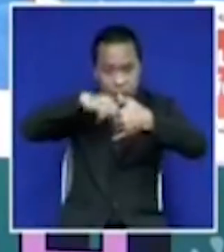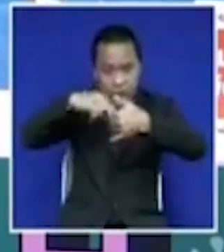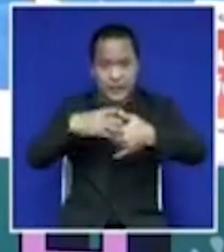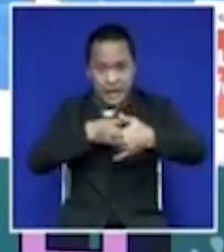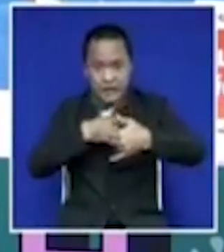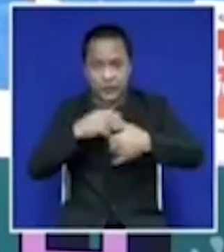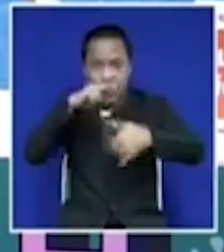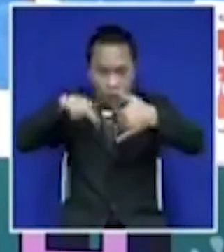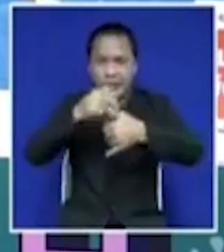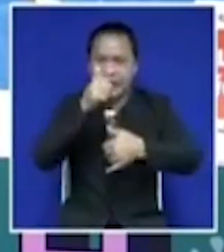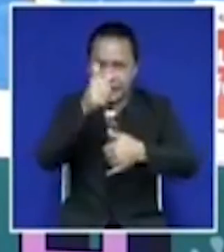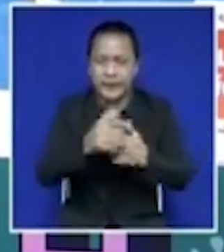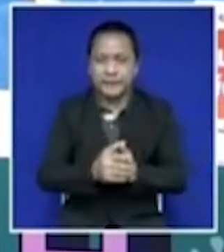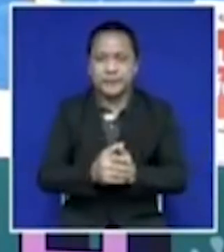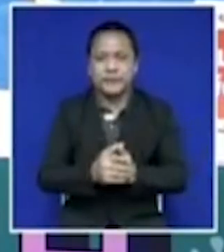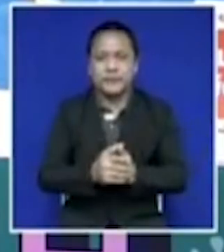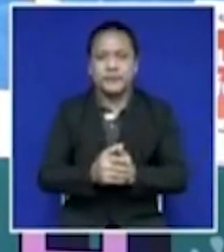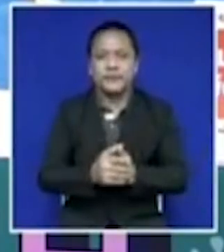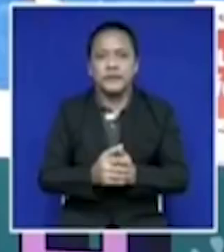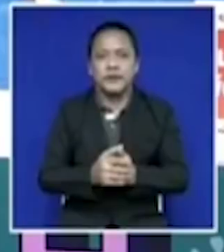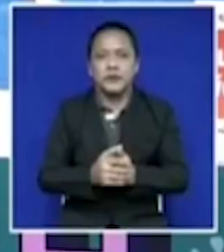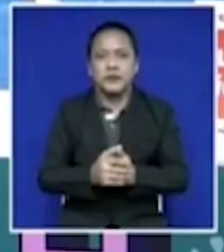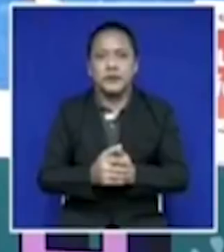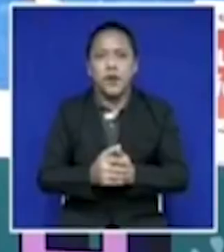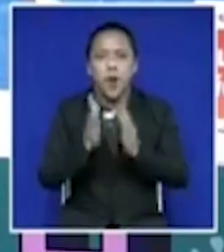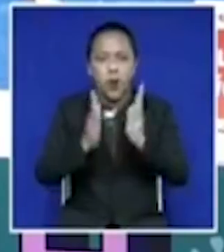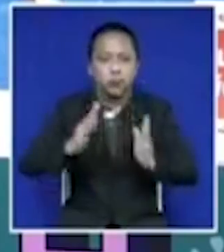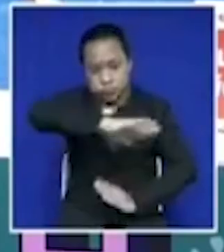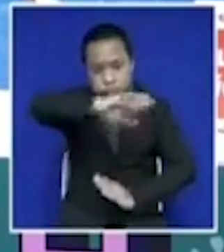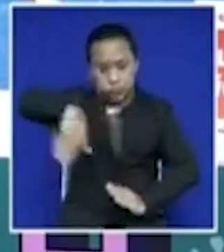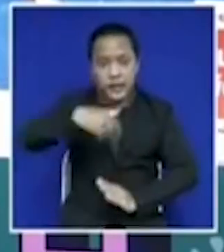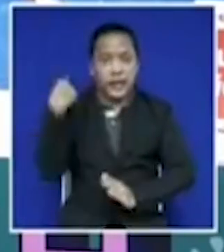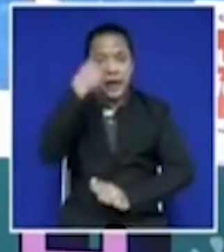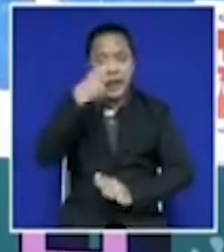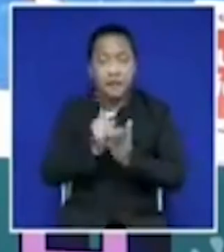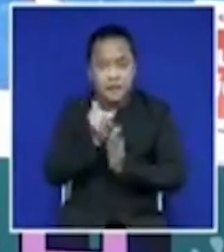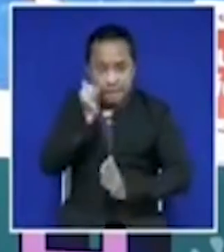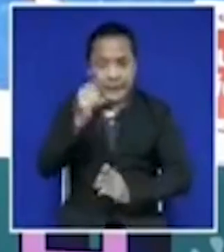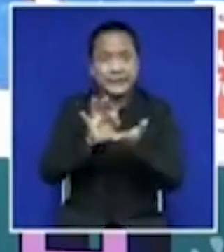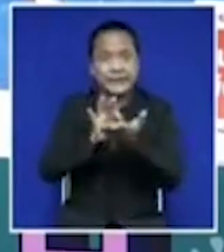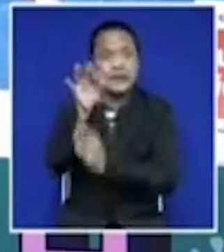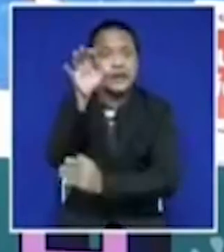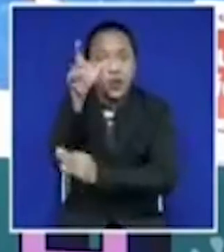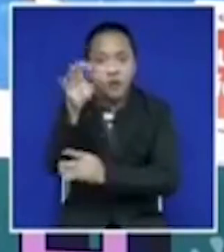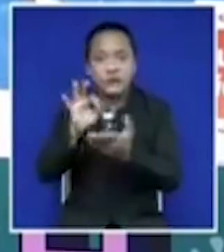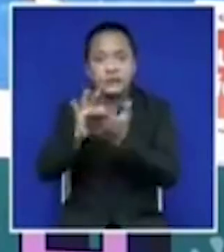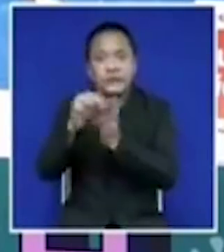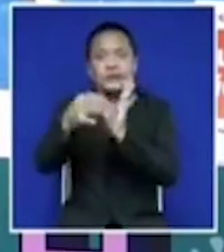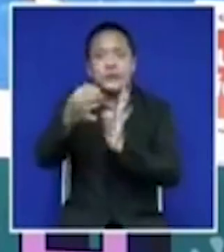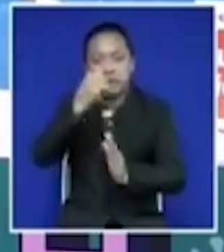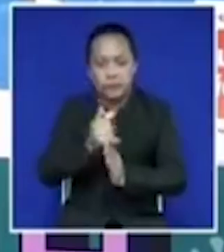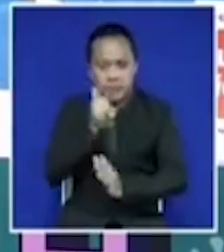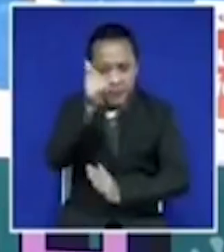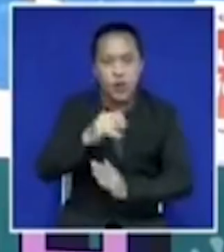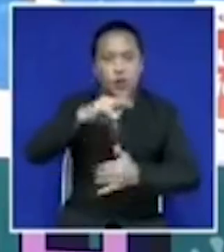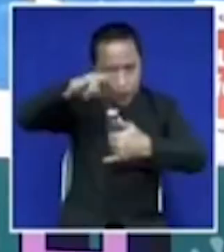างเดียวที่จะได้การตรวจตรงนี้นะครับทุกคนที่ได้ไปสัมผัสบอกเลยครับกับทางเจ้าหน้าที่บอกได้